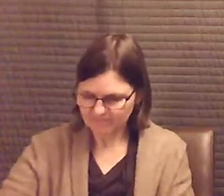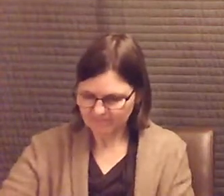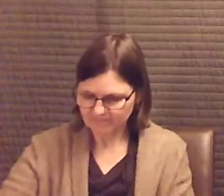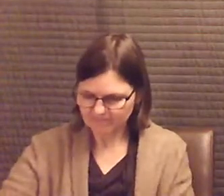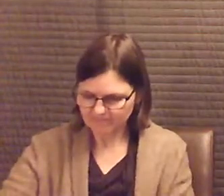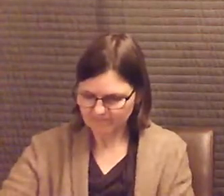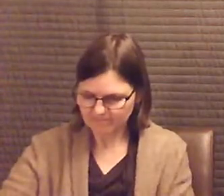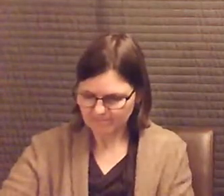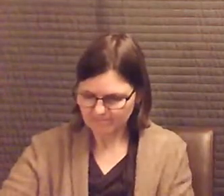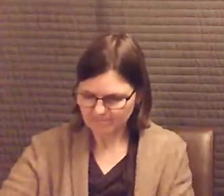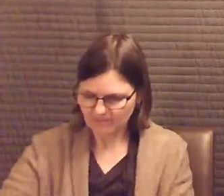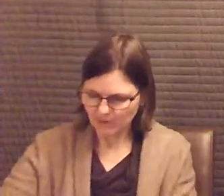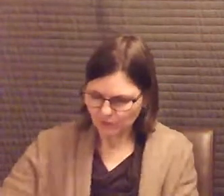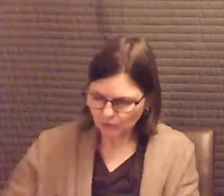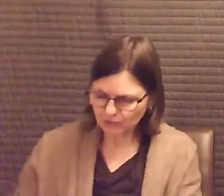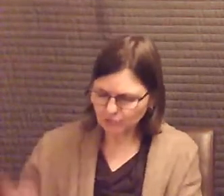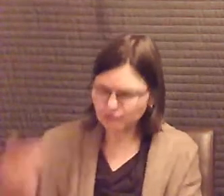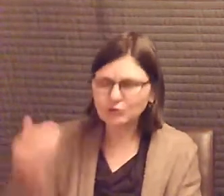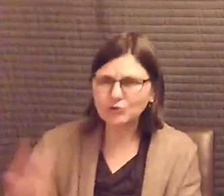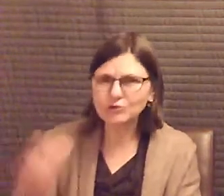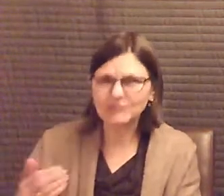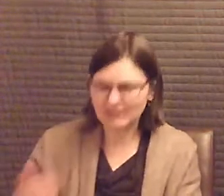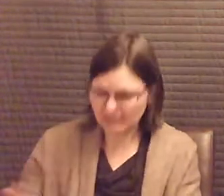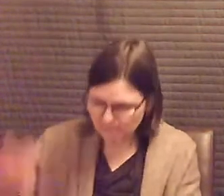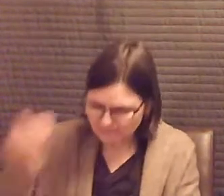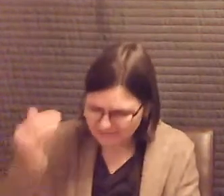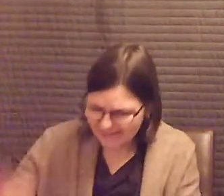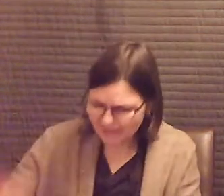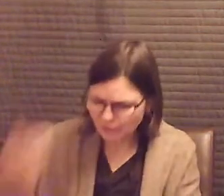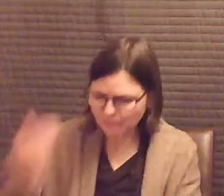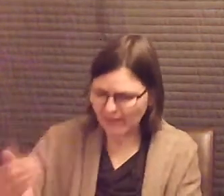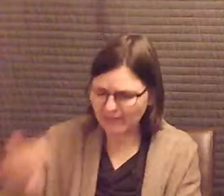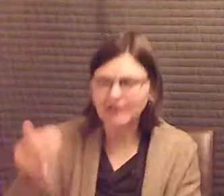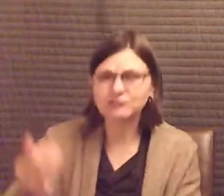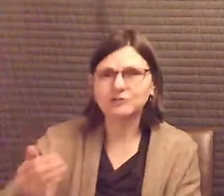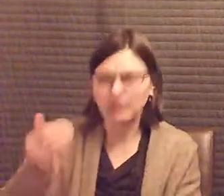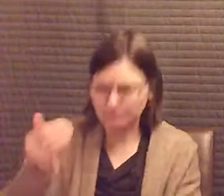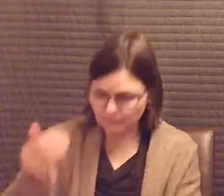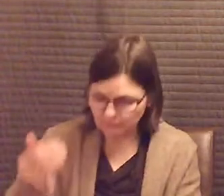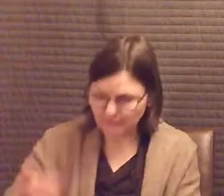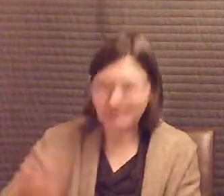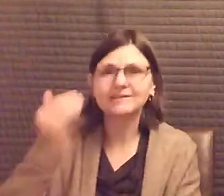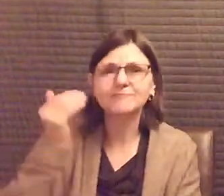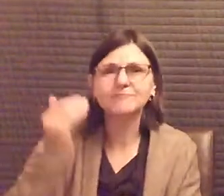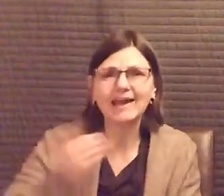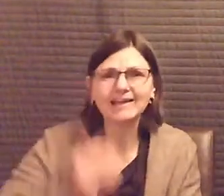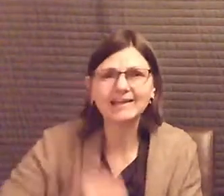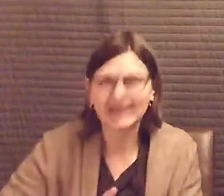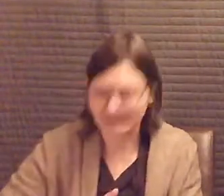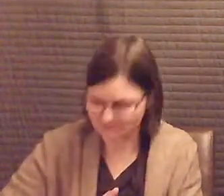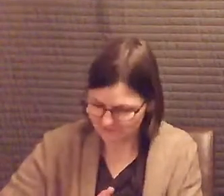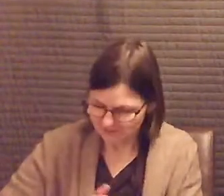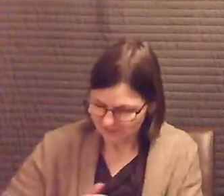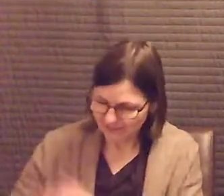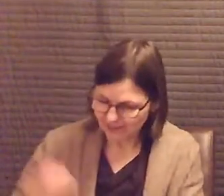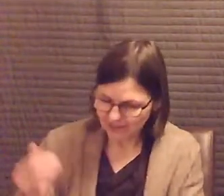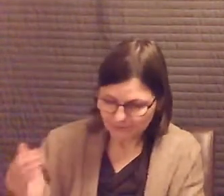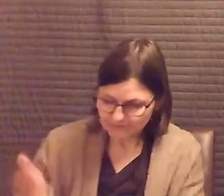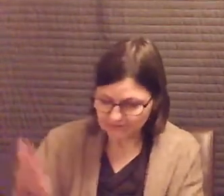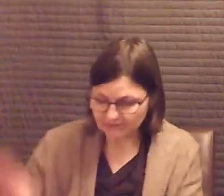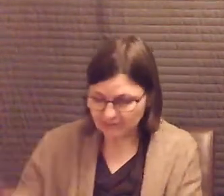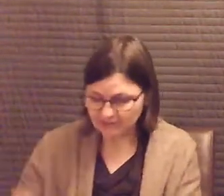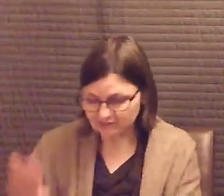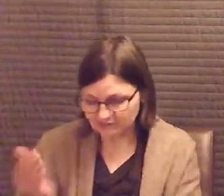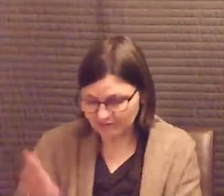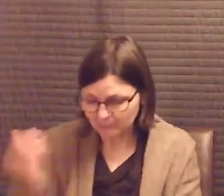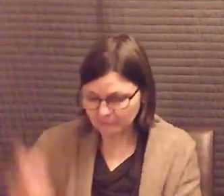gingham en structuur nu dan sturen die naar de brengen veel alsof je hebt op het veld in veiligheid alle